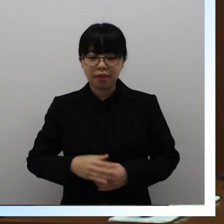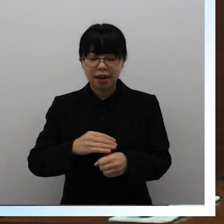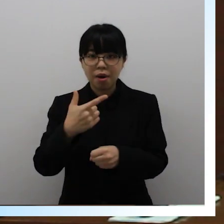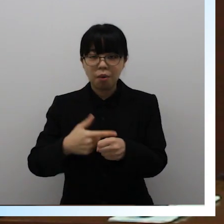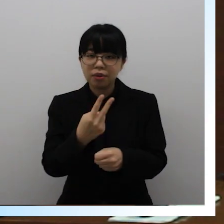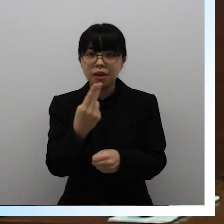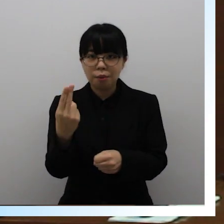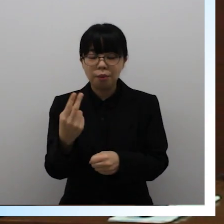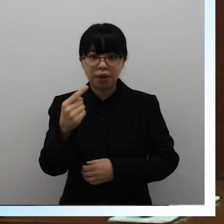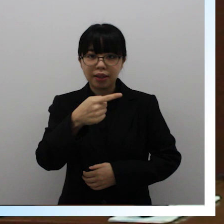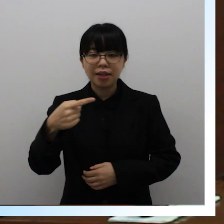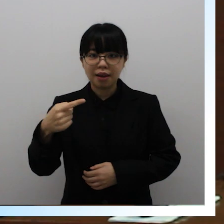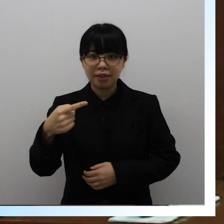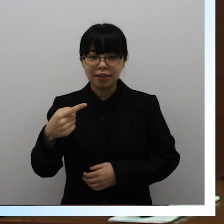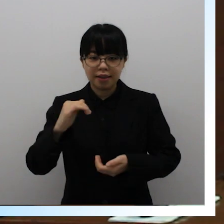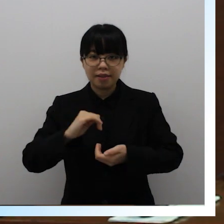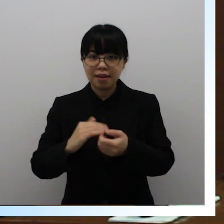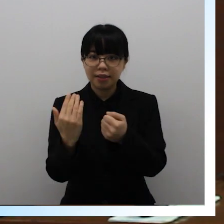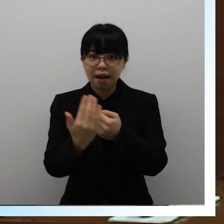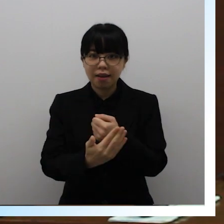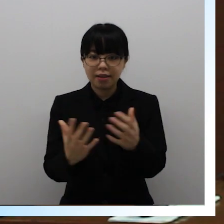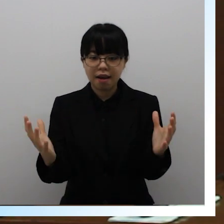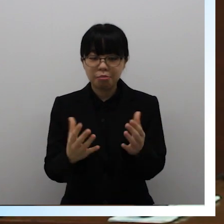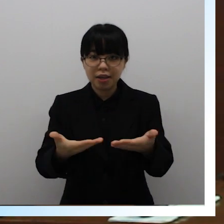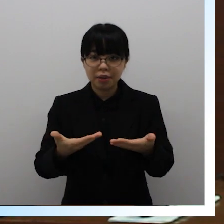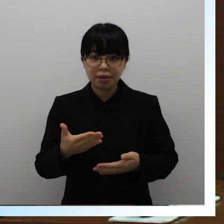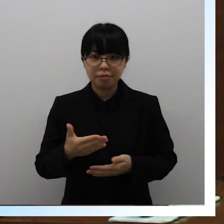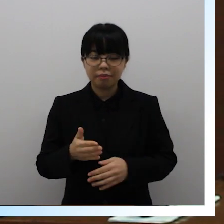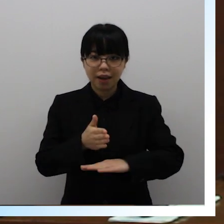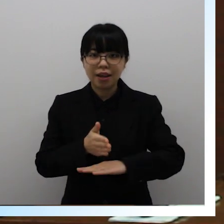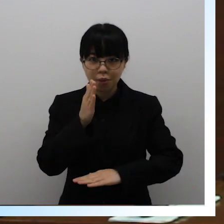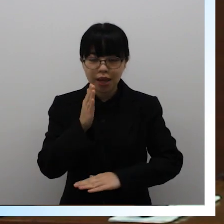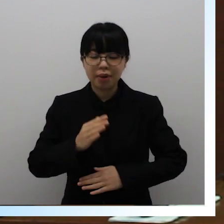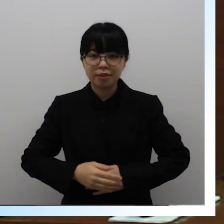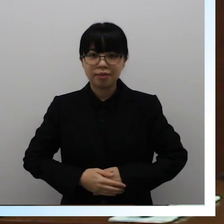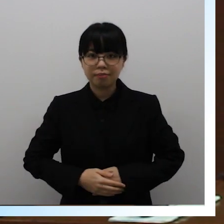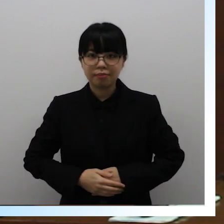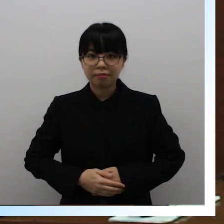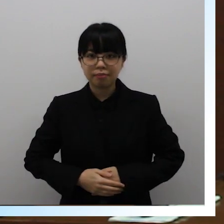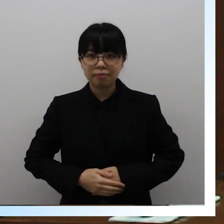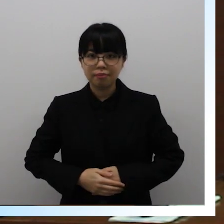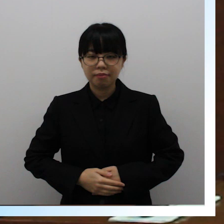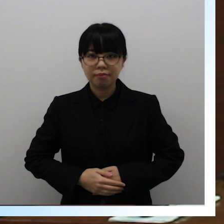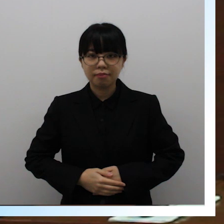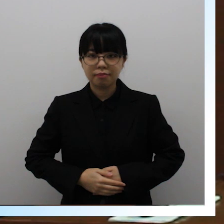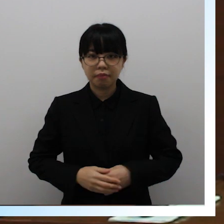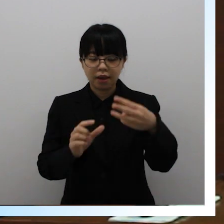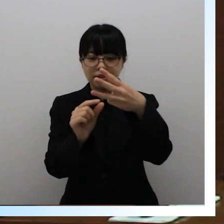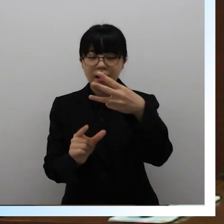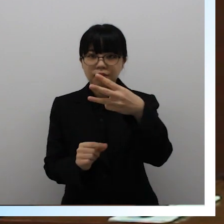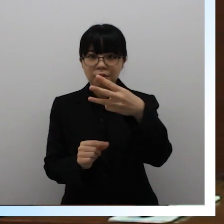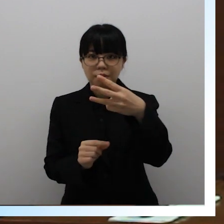度第1回、定例記者会見にお集まりいただきありがとうございます。3月の議会